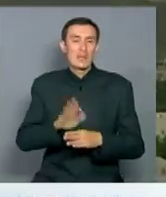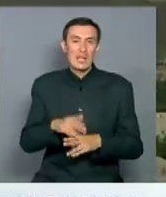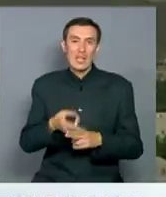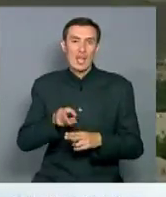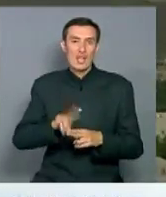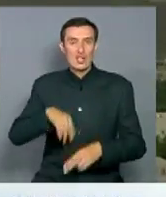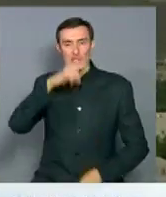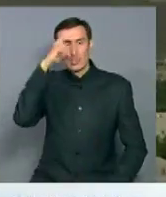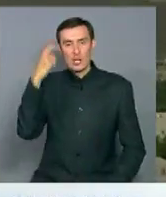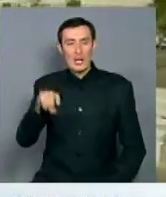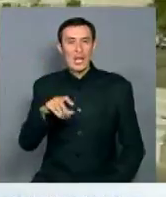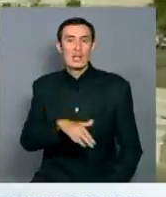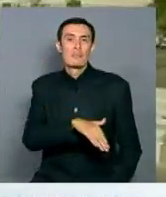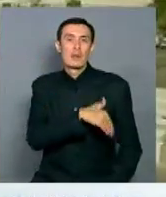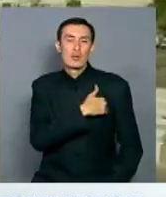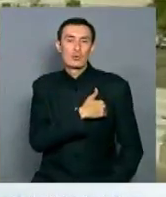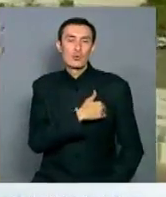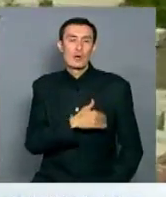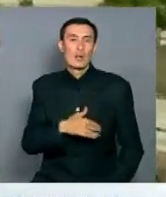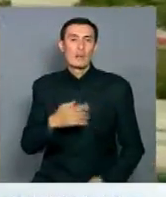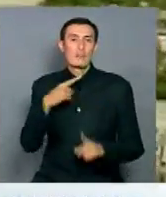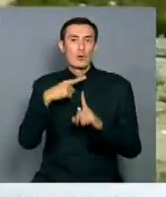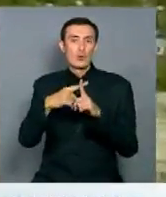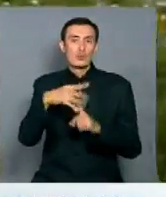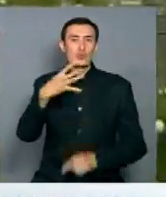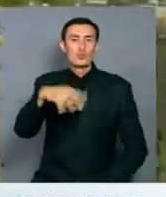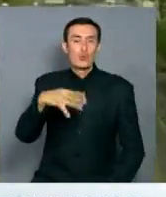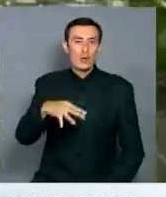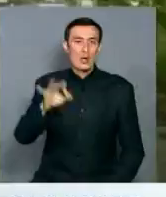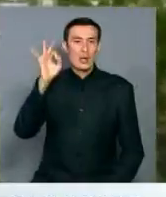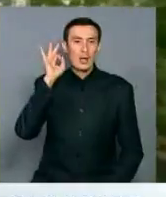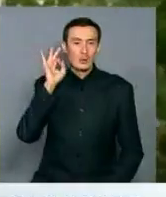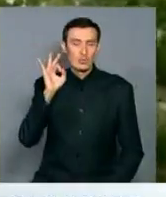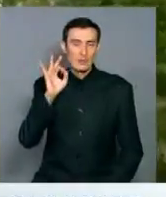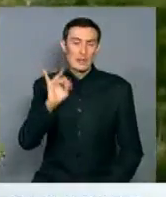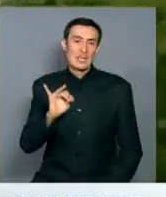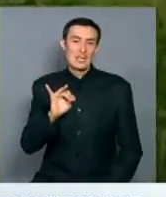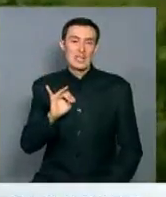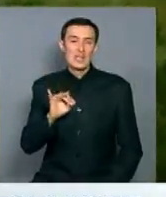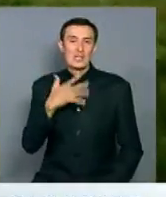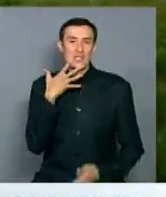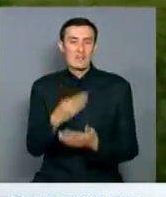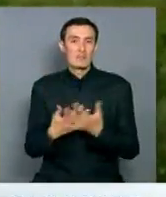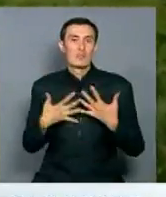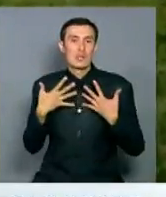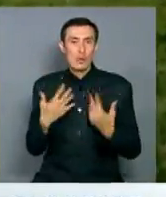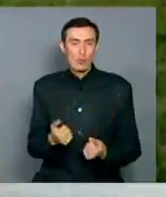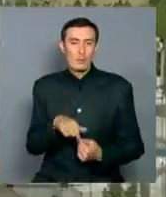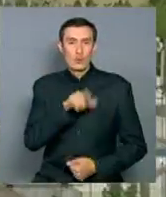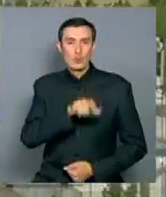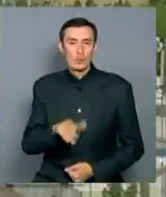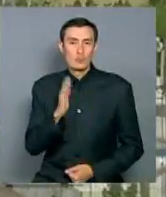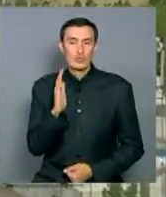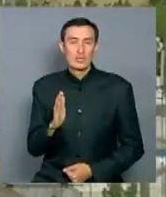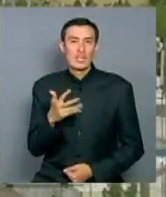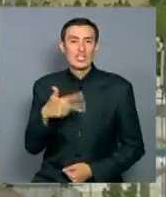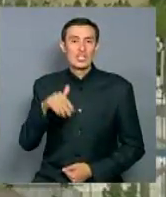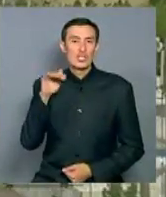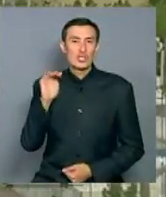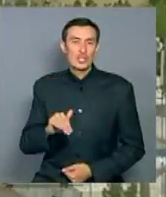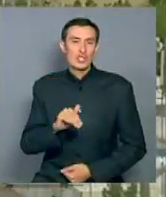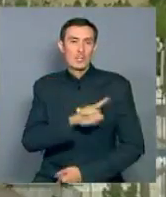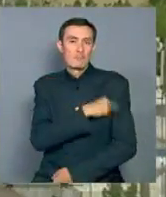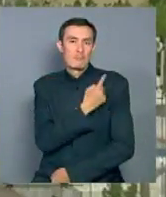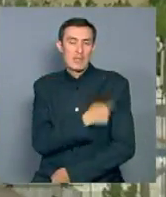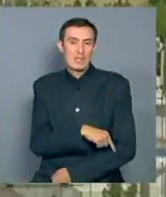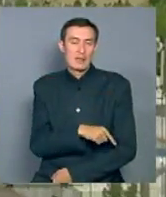жара. Столбики термометров здесь держатся на отметке плюс 40 градусов по Цельсию. Следить за здоровьем верующих будут 30 тысяч сотрудников